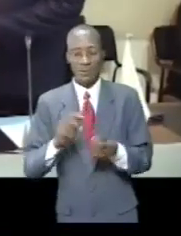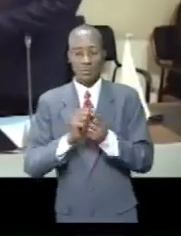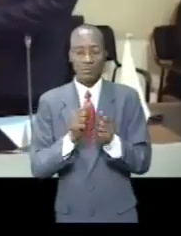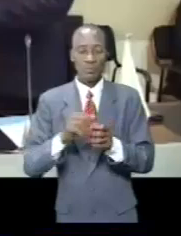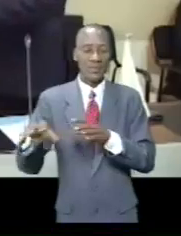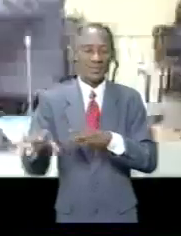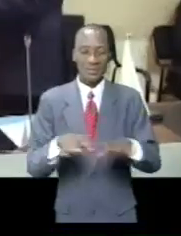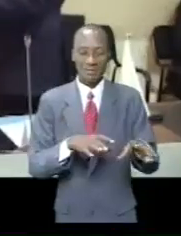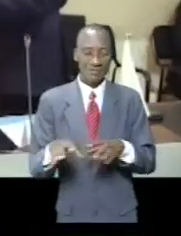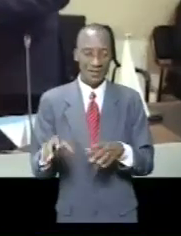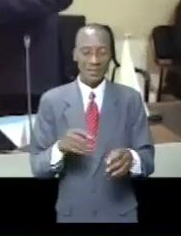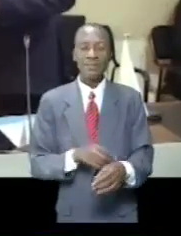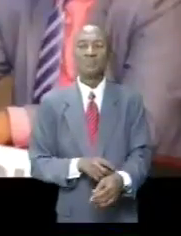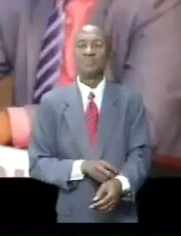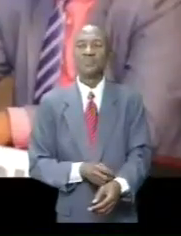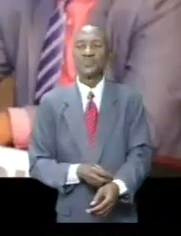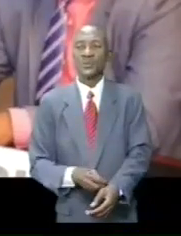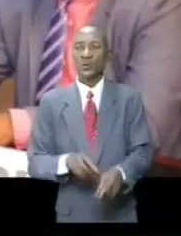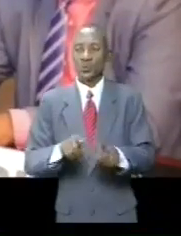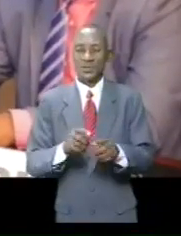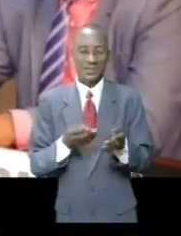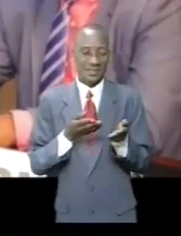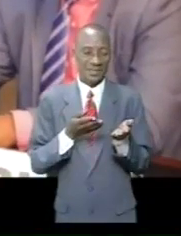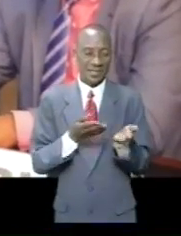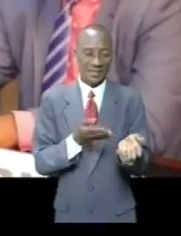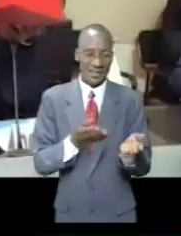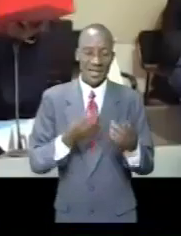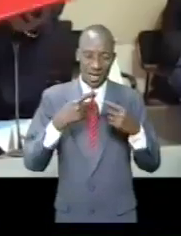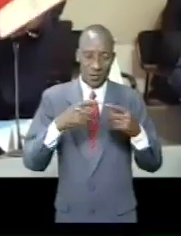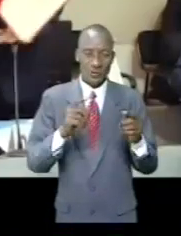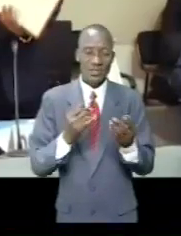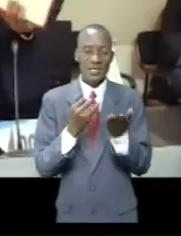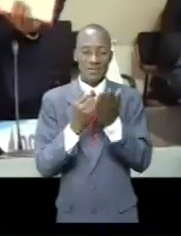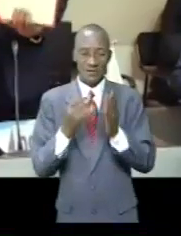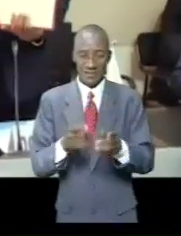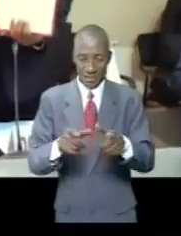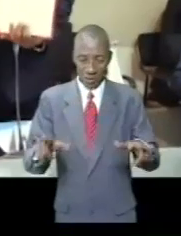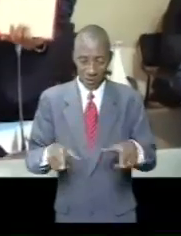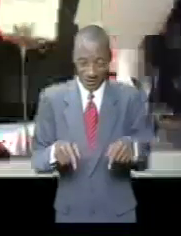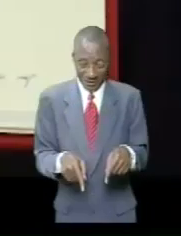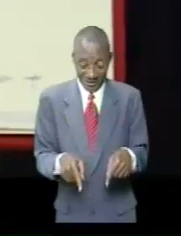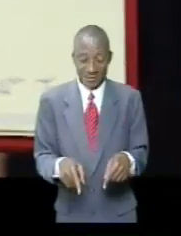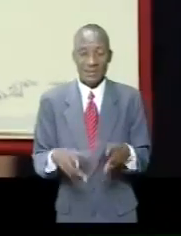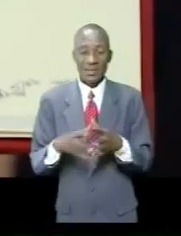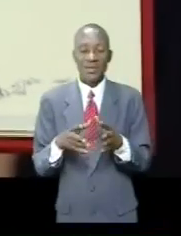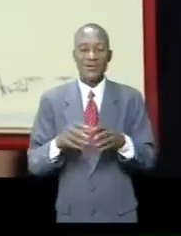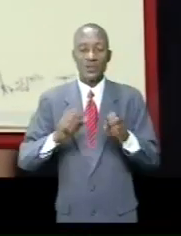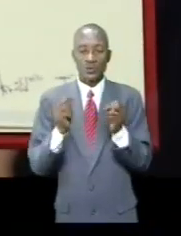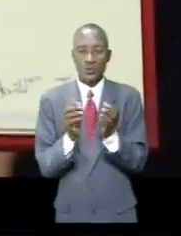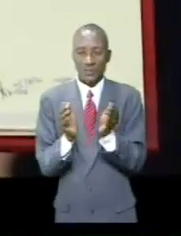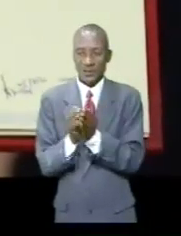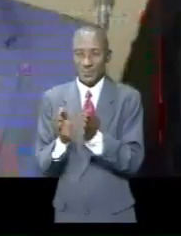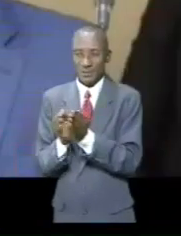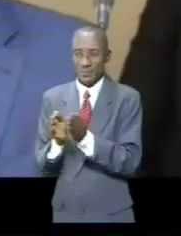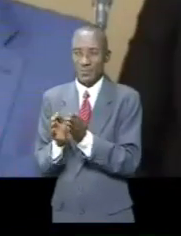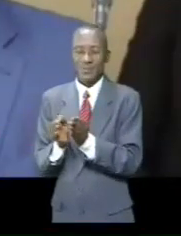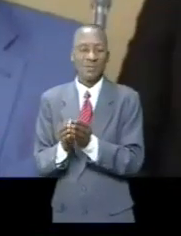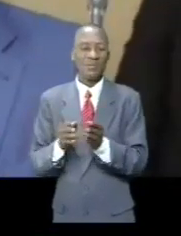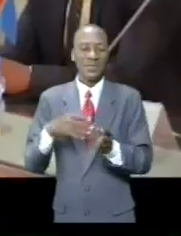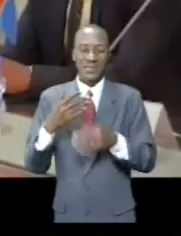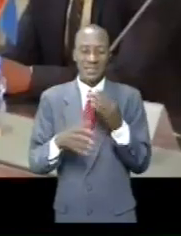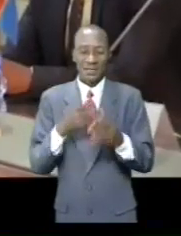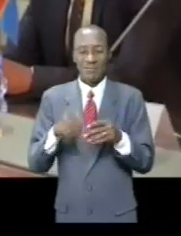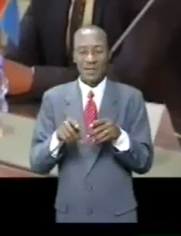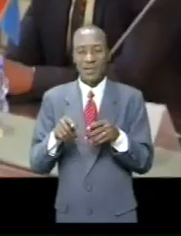affaires, en rassurant les investisseurs locaux et en amenant plusieurs petites et moyennes entreprises qui évoluent encore dans l'informel à